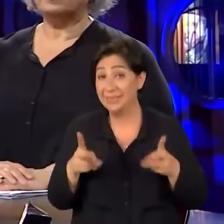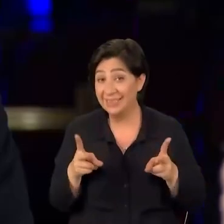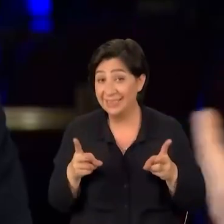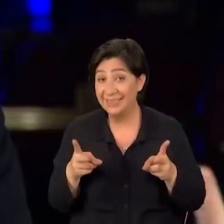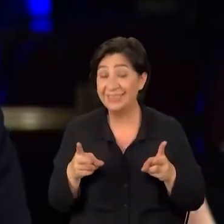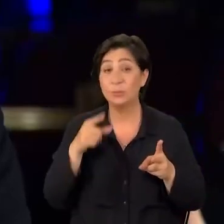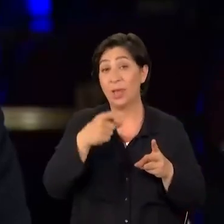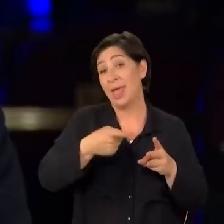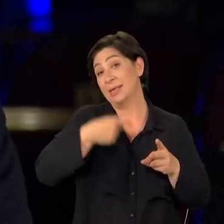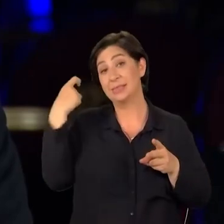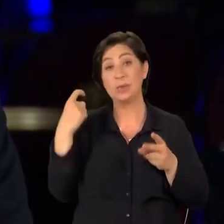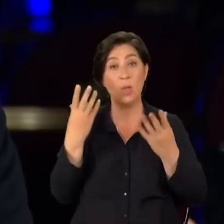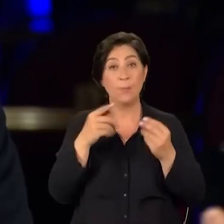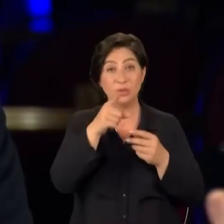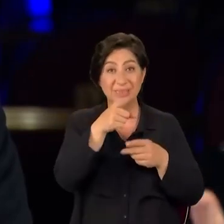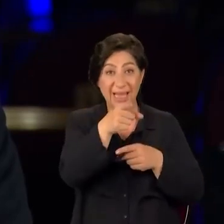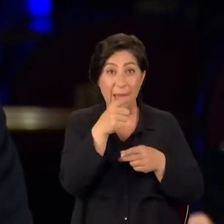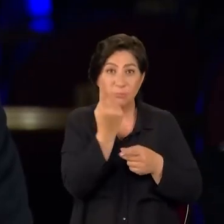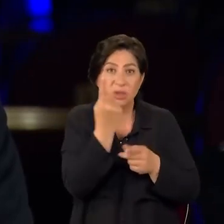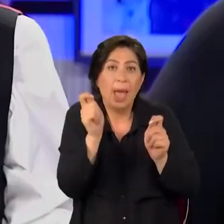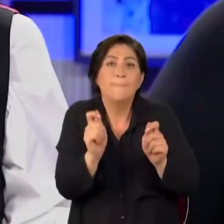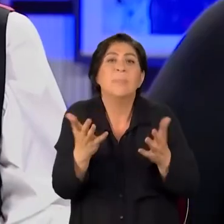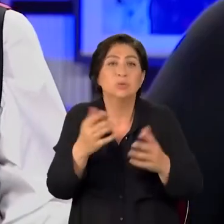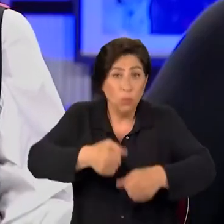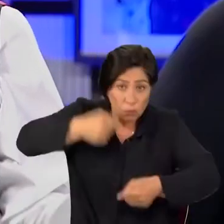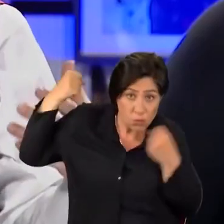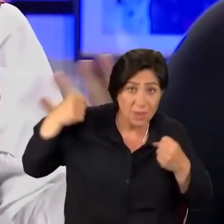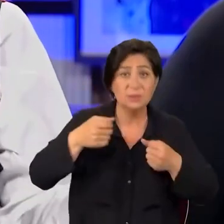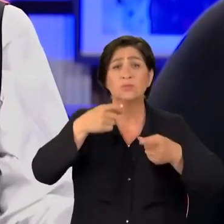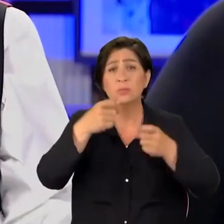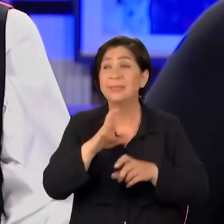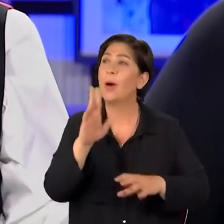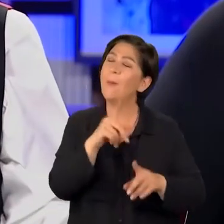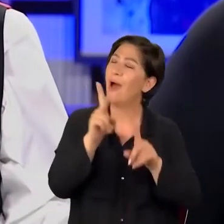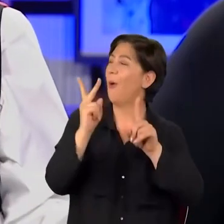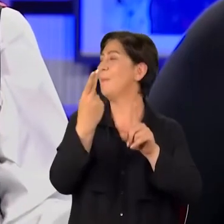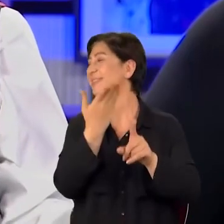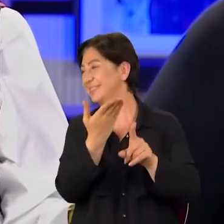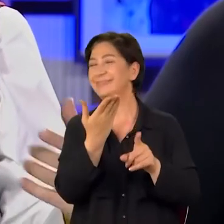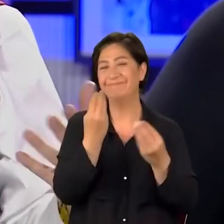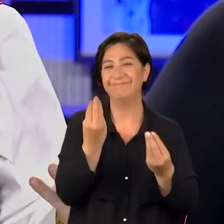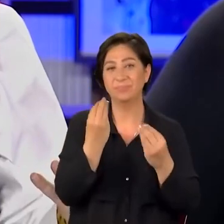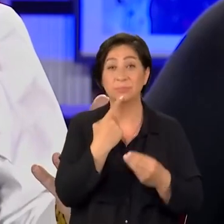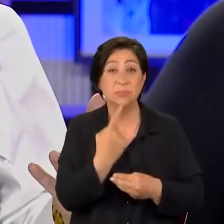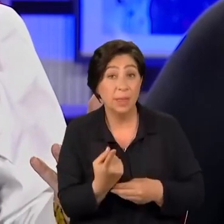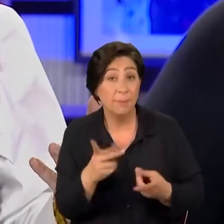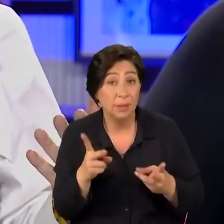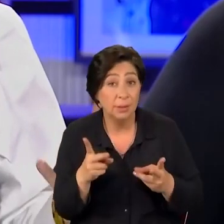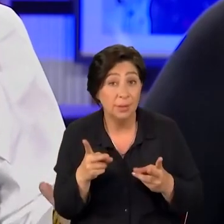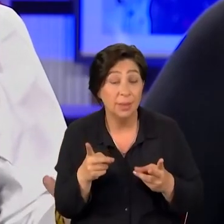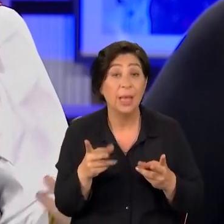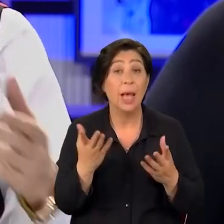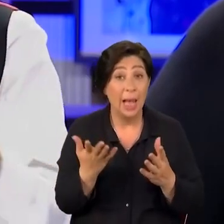siyasetçisi olabilirsin, bunun retrosu olabilirsin. Yani bu sana kimse bir şey yapmaz bu yüzden. Hatta çok romantik falan olarak da